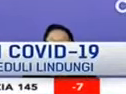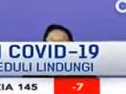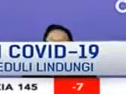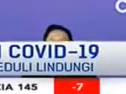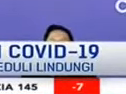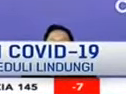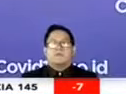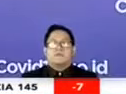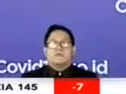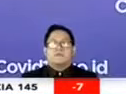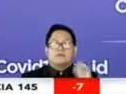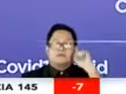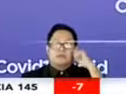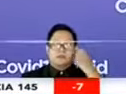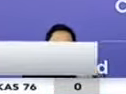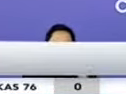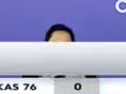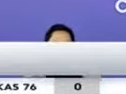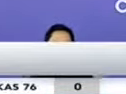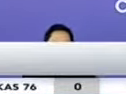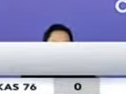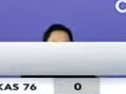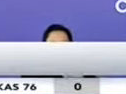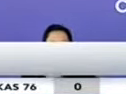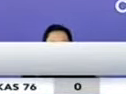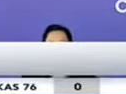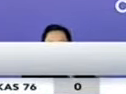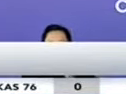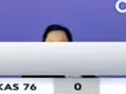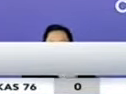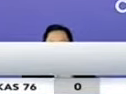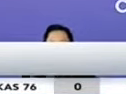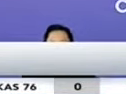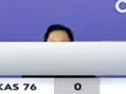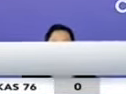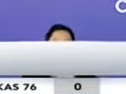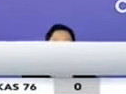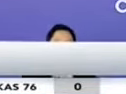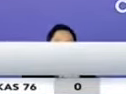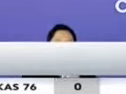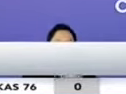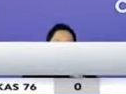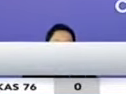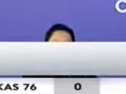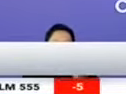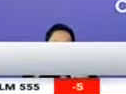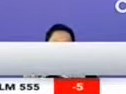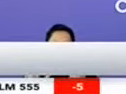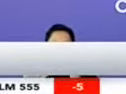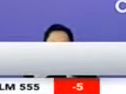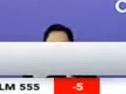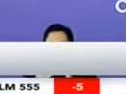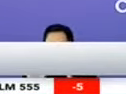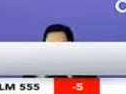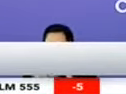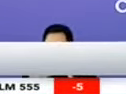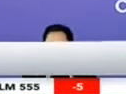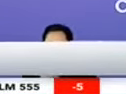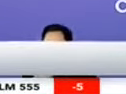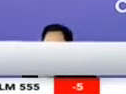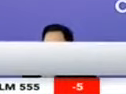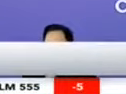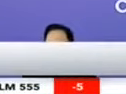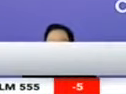dalam sertifikat mesin terdapat QR Code yang berisi data pribadi maka masyarakat diminta untuk